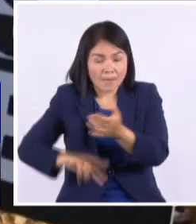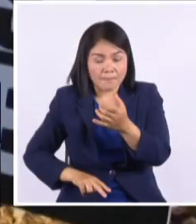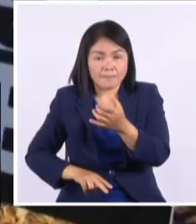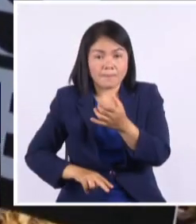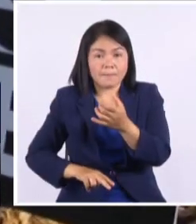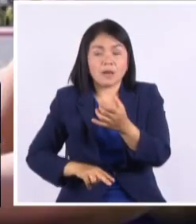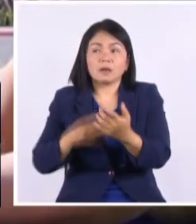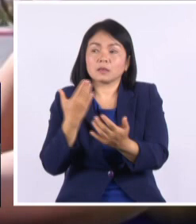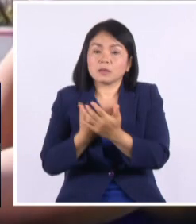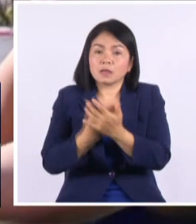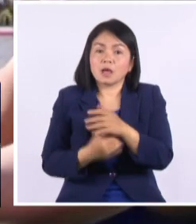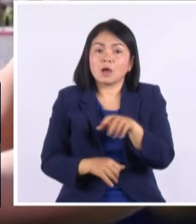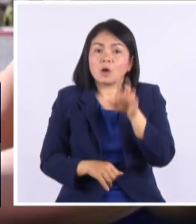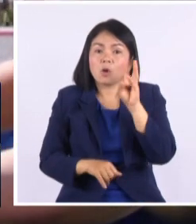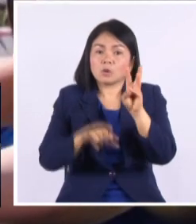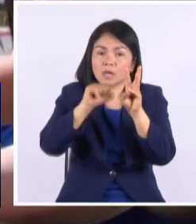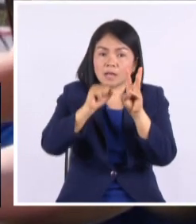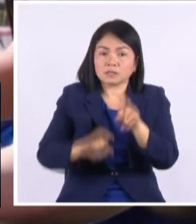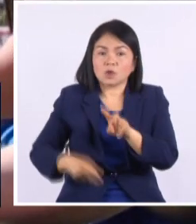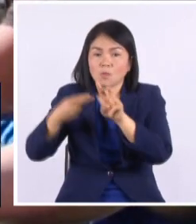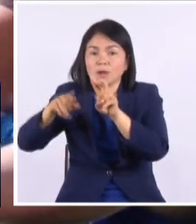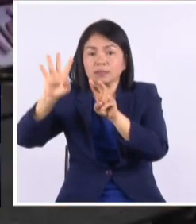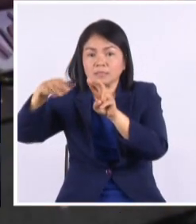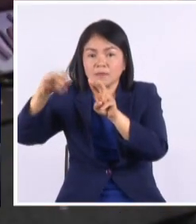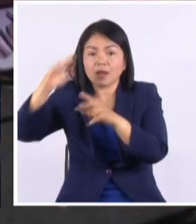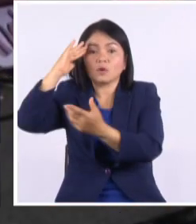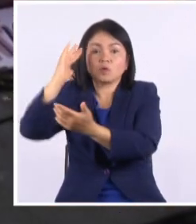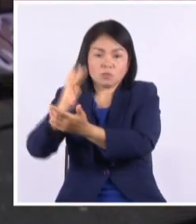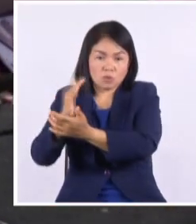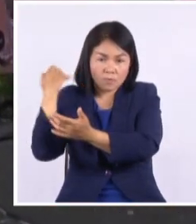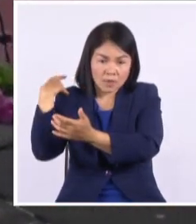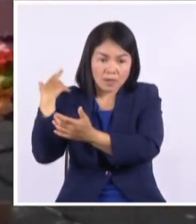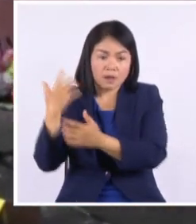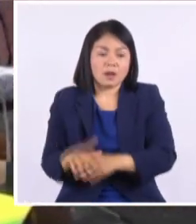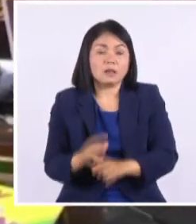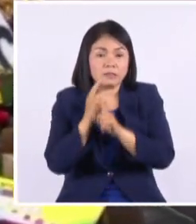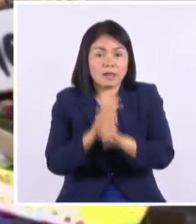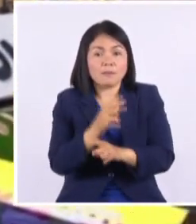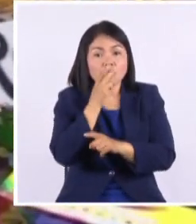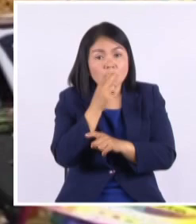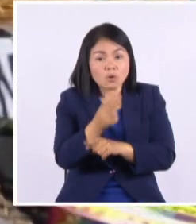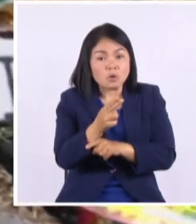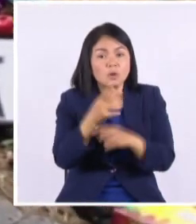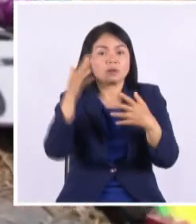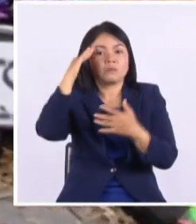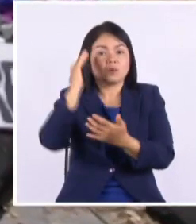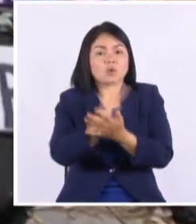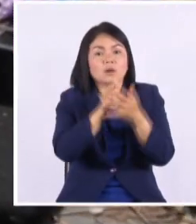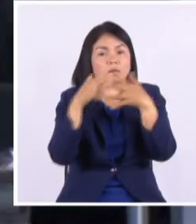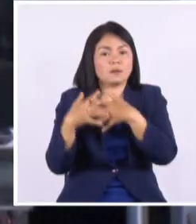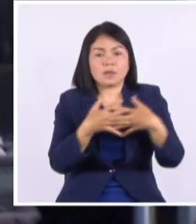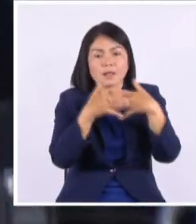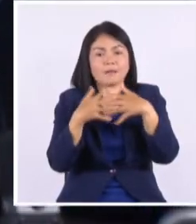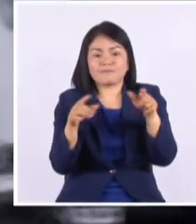6แสนสองหมื่นสี่พันบาทด้วยกันครับยังมีเหตุตามมานะครับเมื่อตำรวจสหรัฐในเมืองคนละมัด